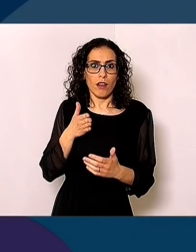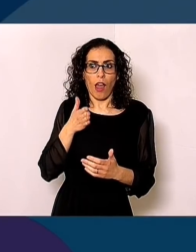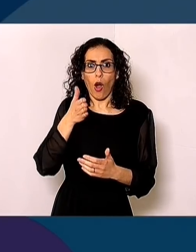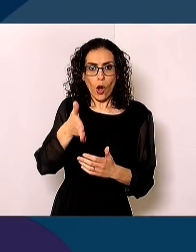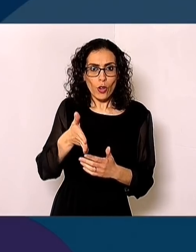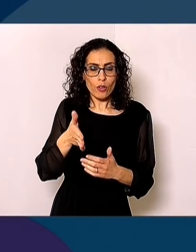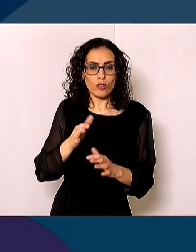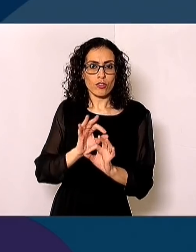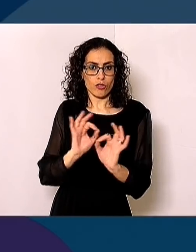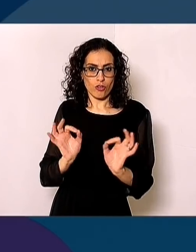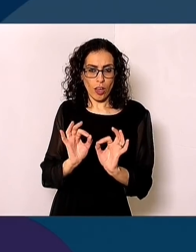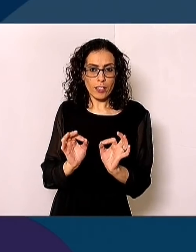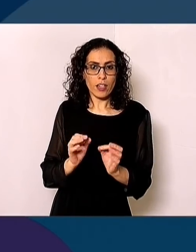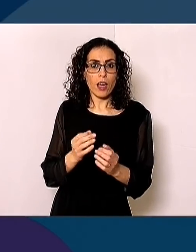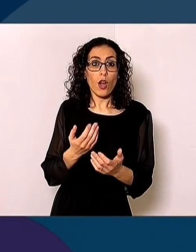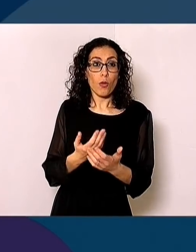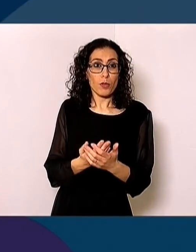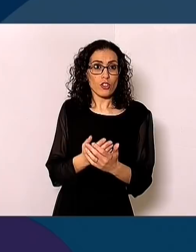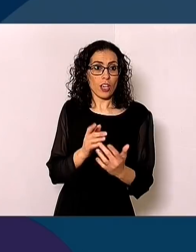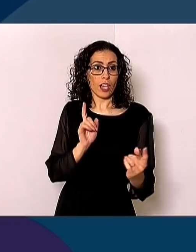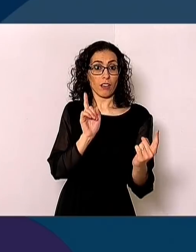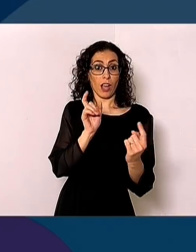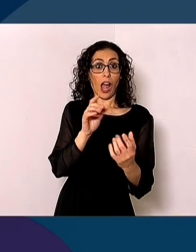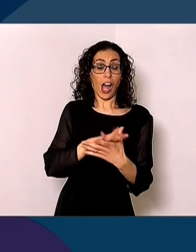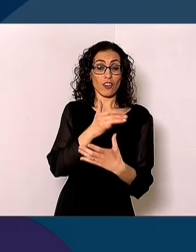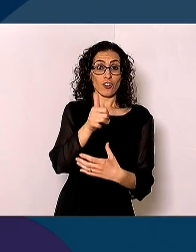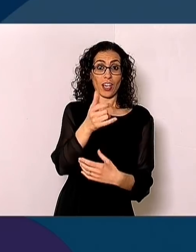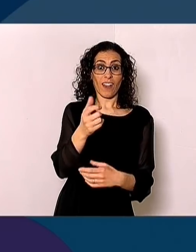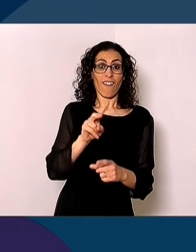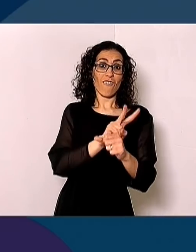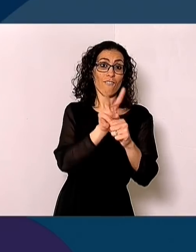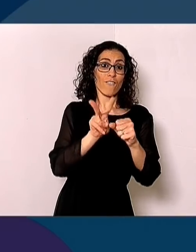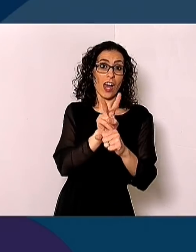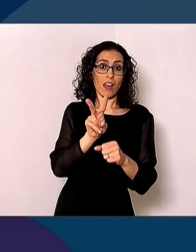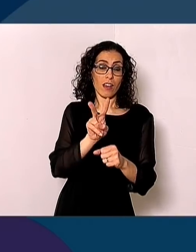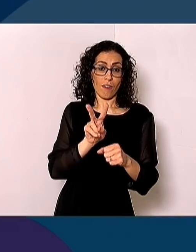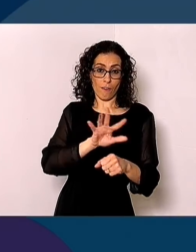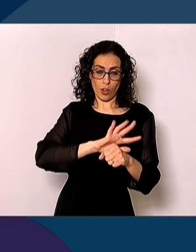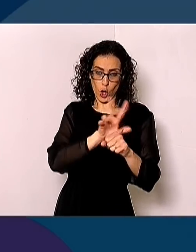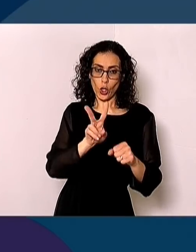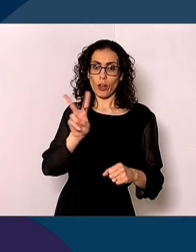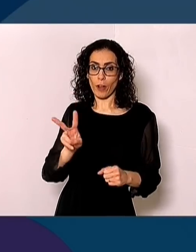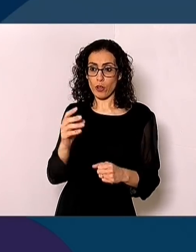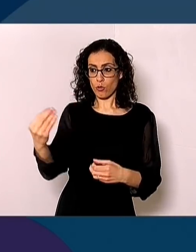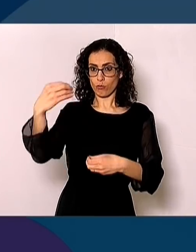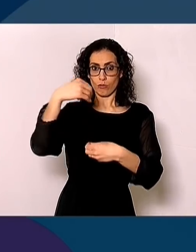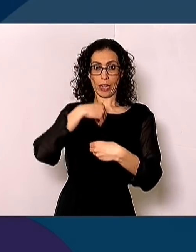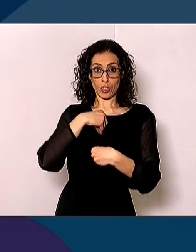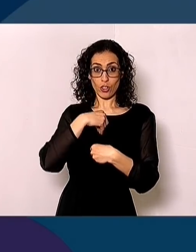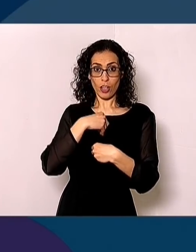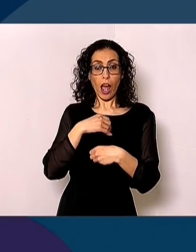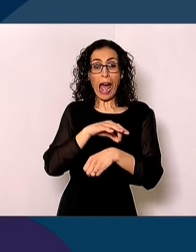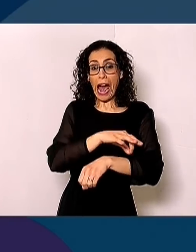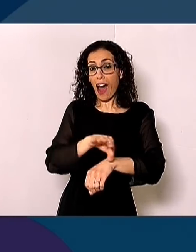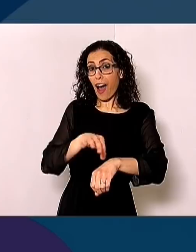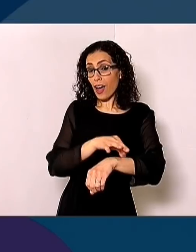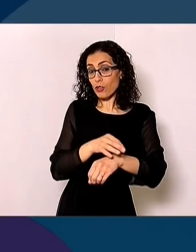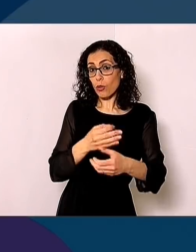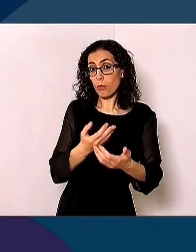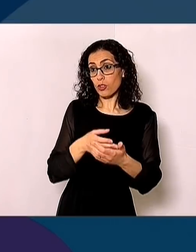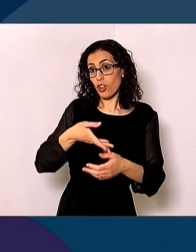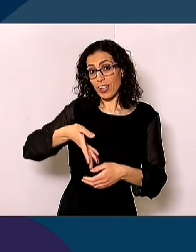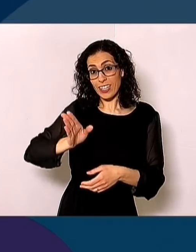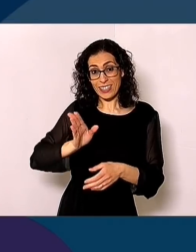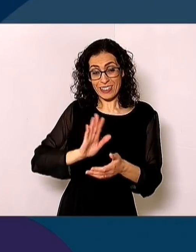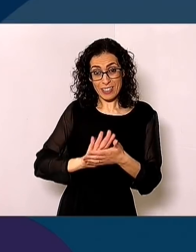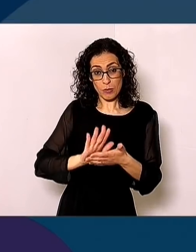li jkollhom espożizzjoni għal dal-virus għax la darba persuna jaqbdu dan il-virus, tajjeb hemm minnhom li malar jeħilsu